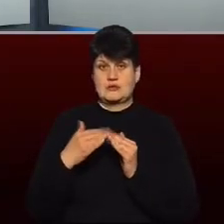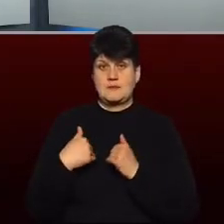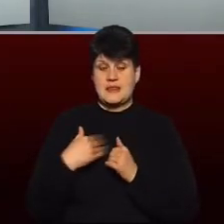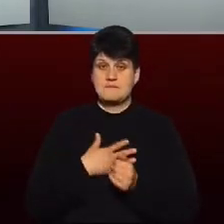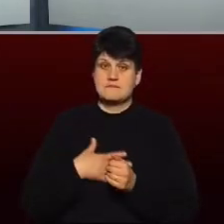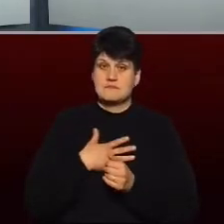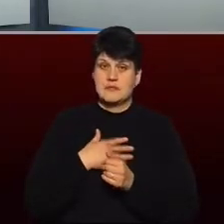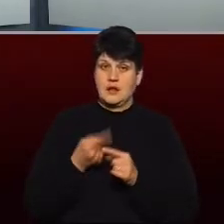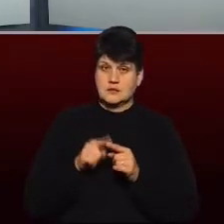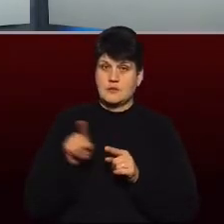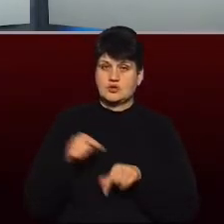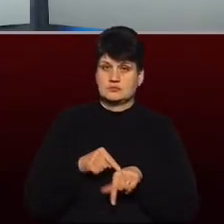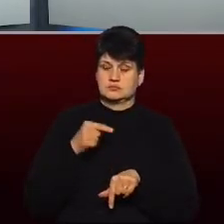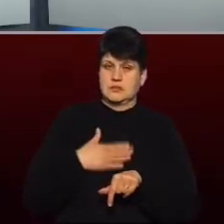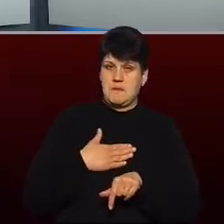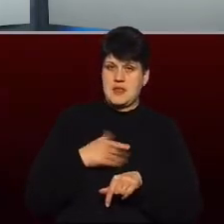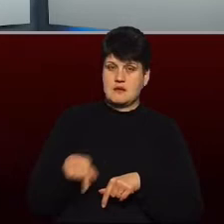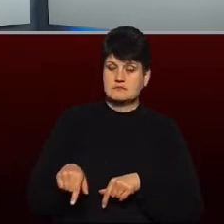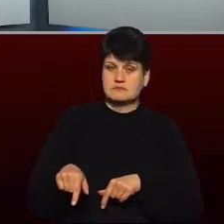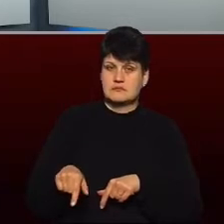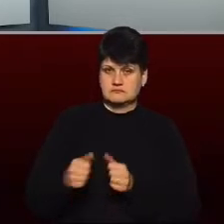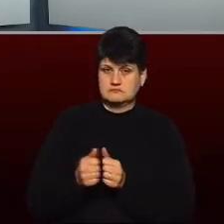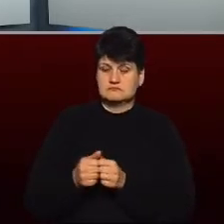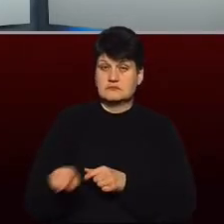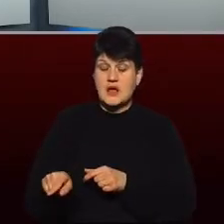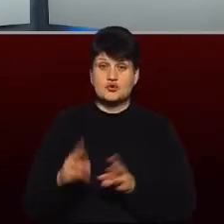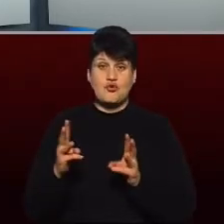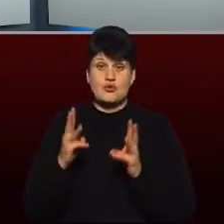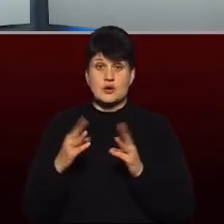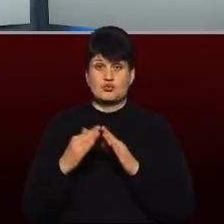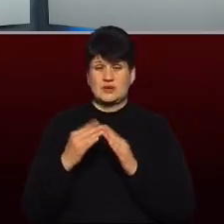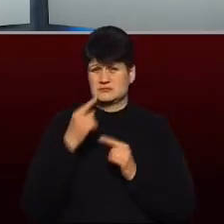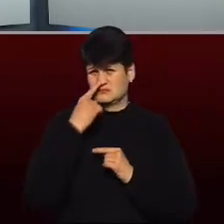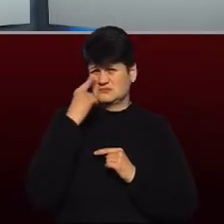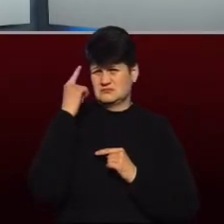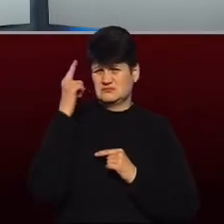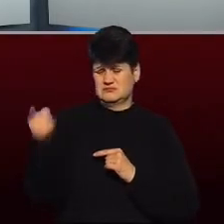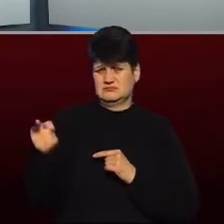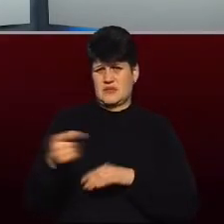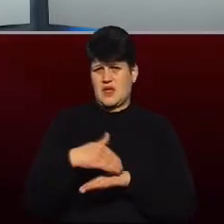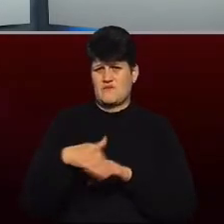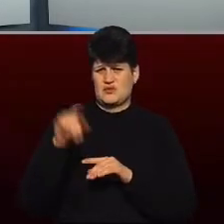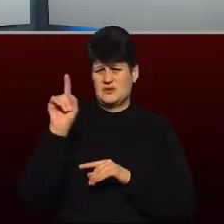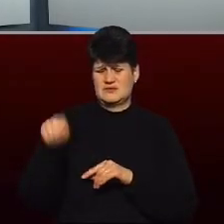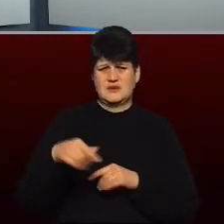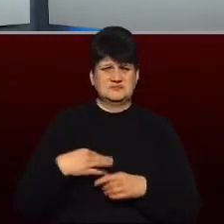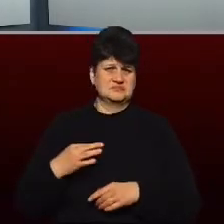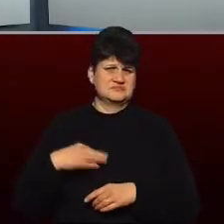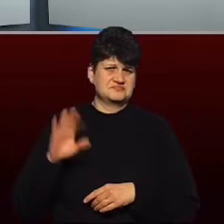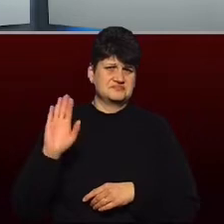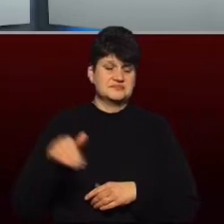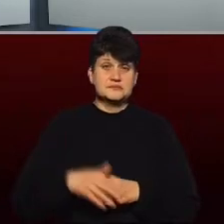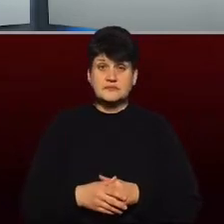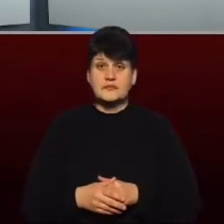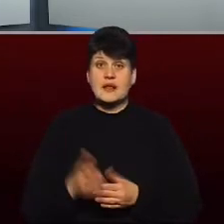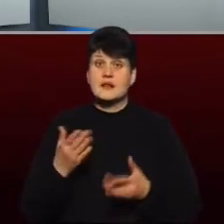може мене зачепити. Якщо горить будинок на далекій якійсь сусідній вулиці, мене це менш турбує. Але це